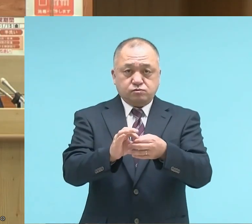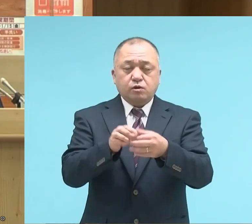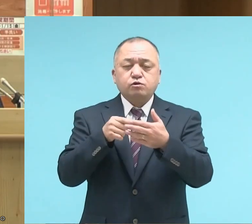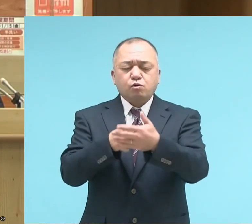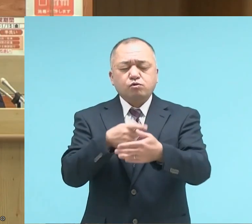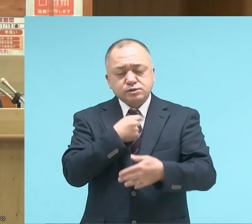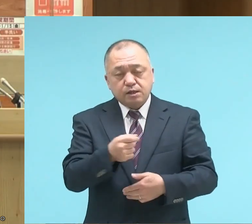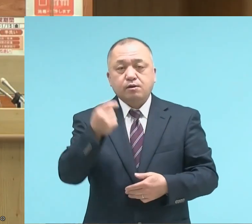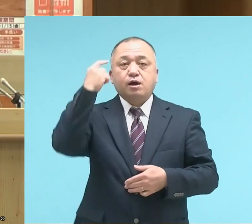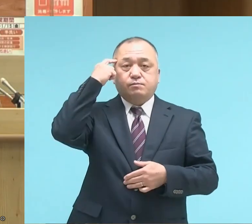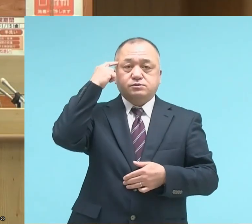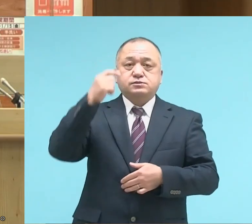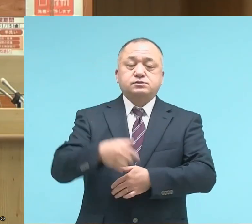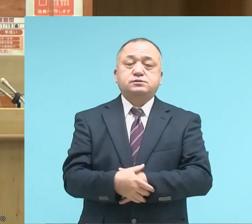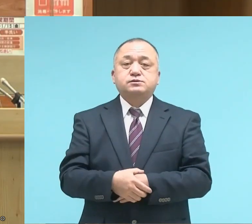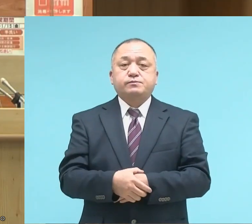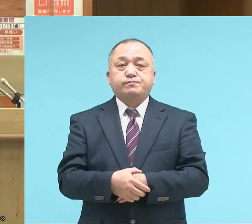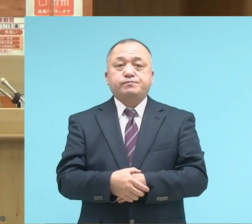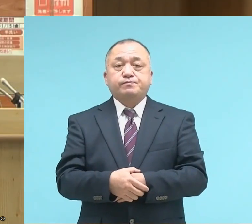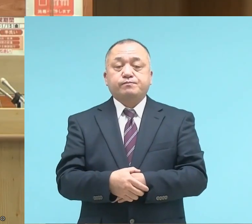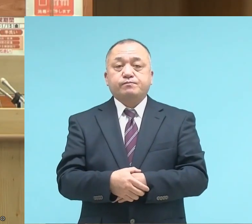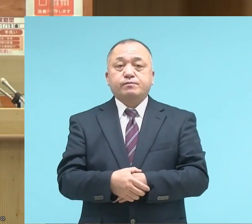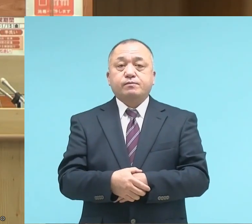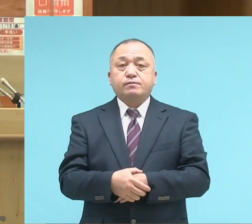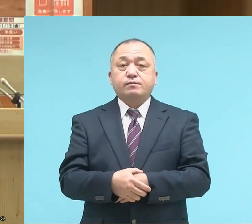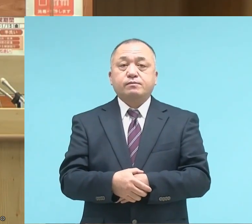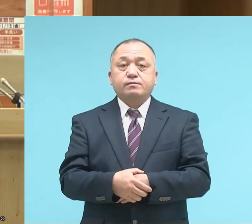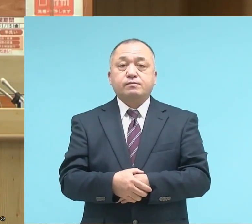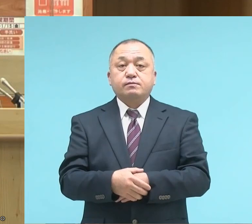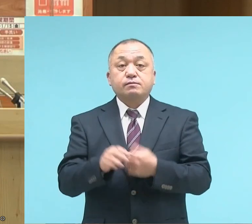います。 よろしいでしょうか。ありがとうございますか。